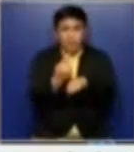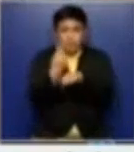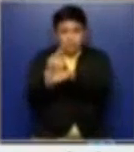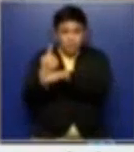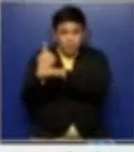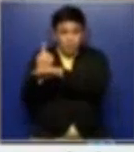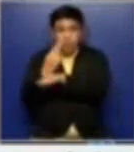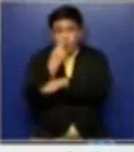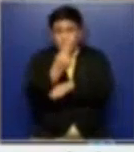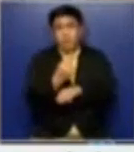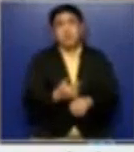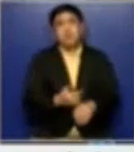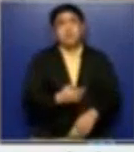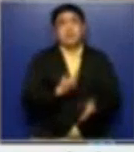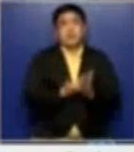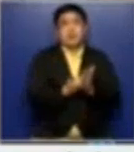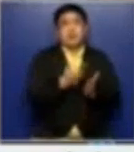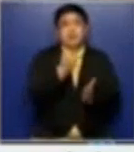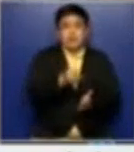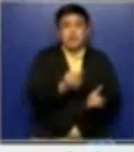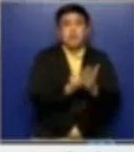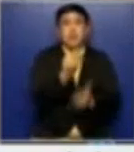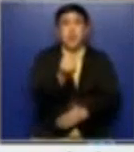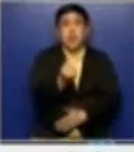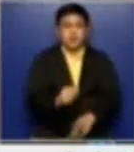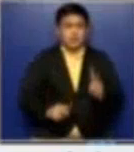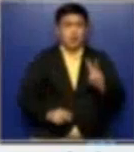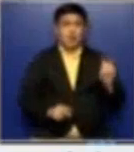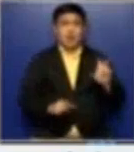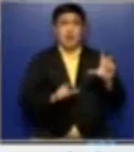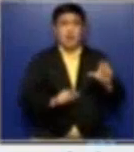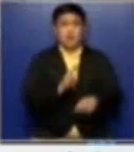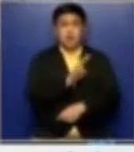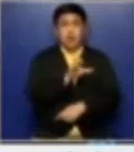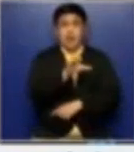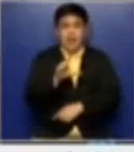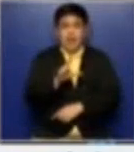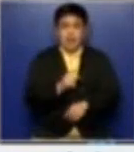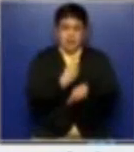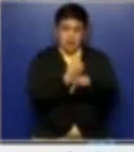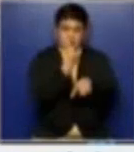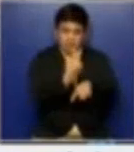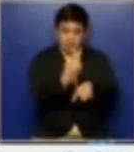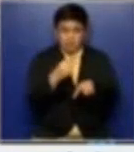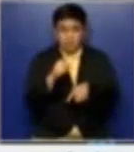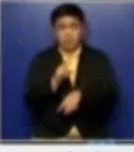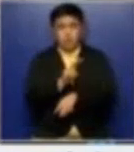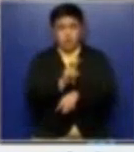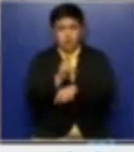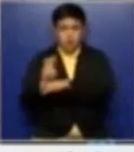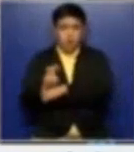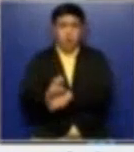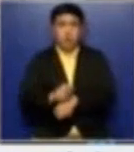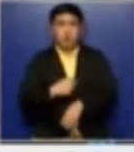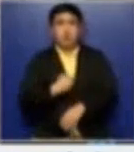ไปค้นมาราคาจริงในอินเทอร์เน็ตเขาสอบแล้วนี่200กว่าล้านต่อลำแต่กองทัพบกกองทัพอะไรกองทัพเรือแ